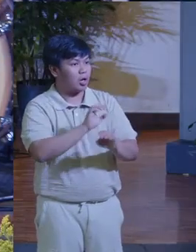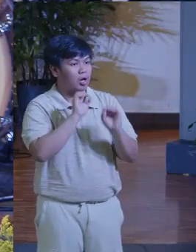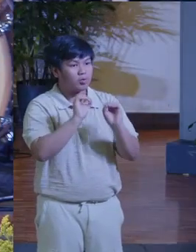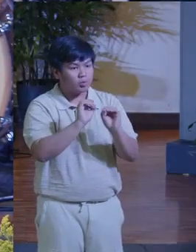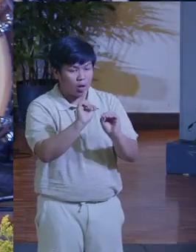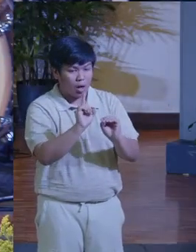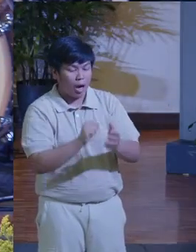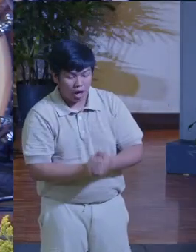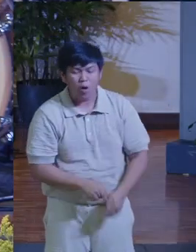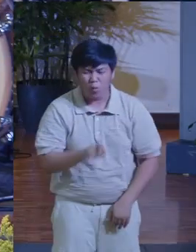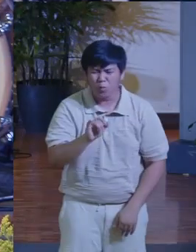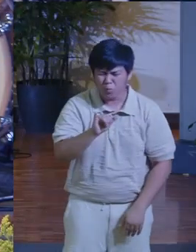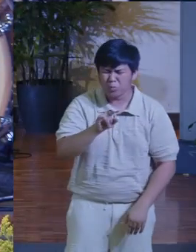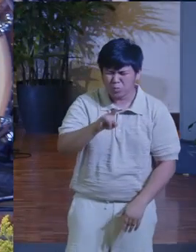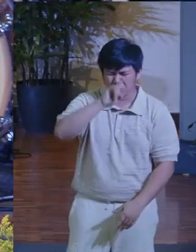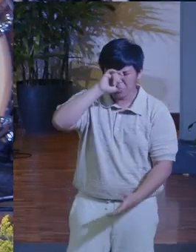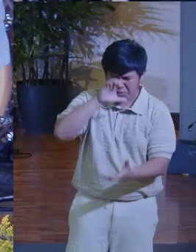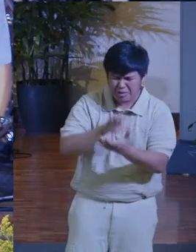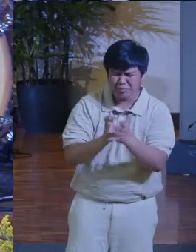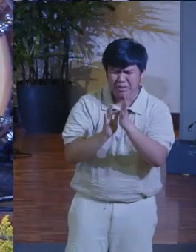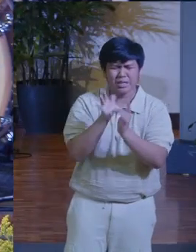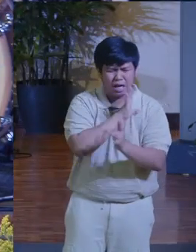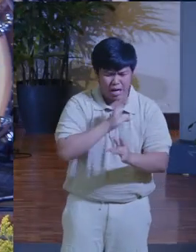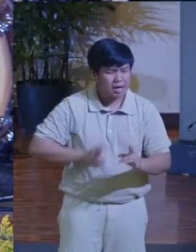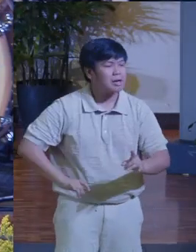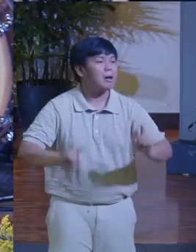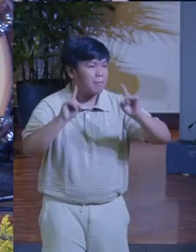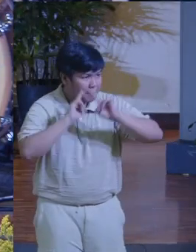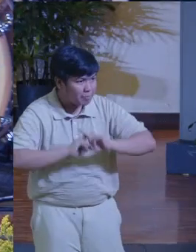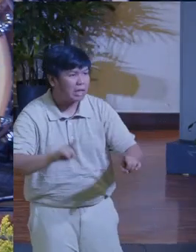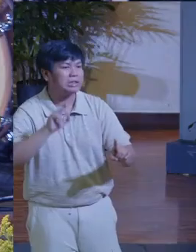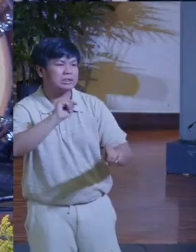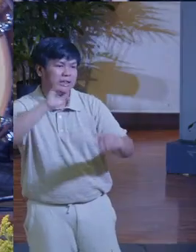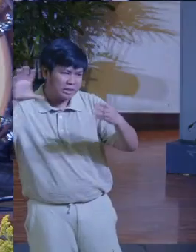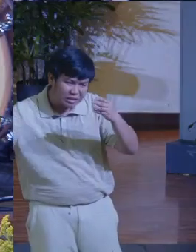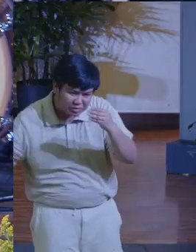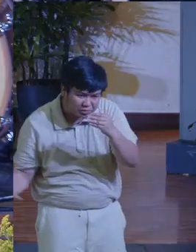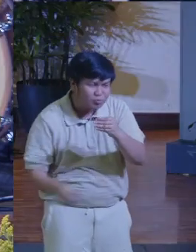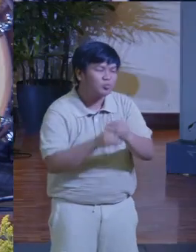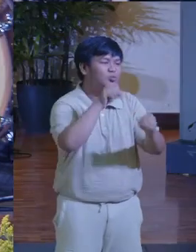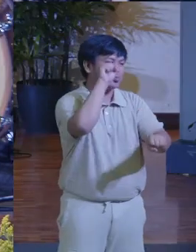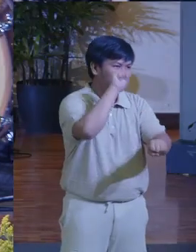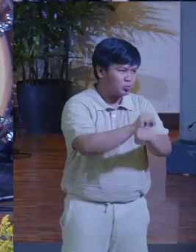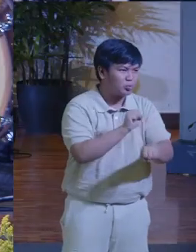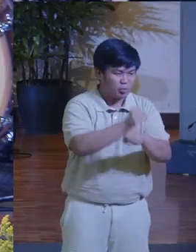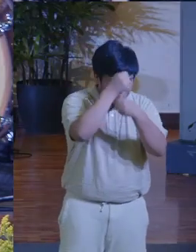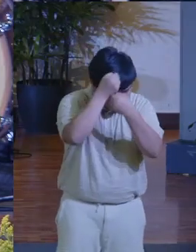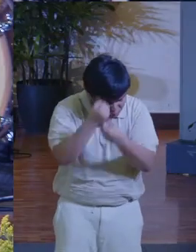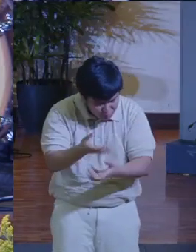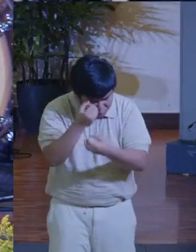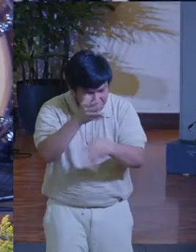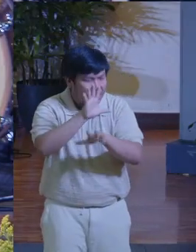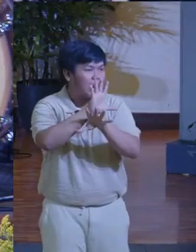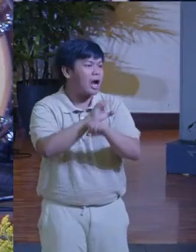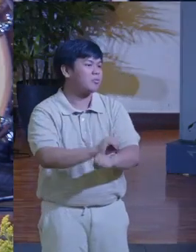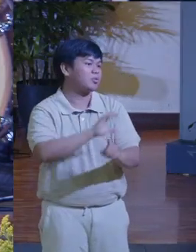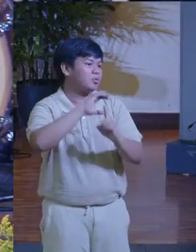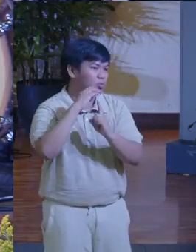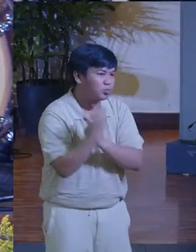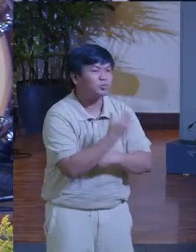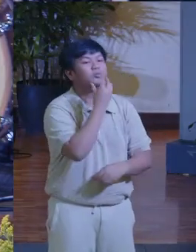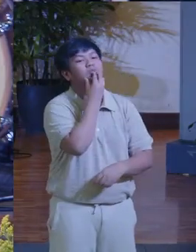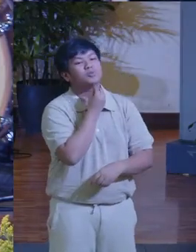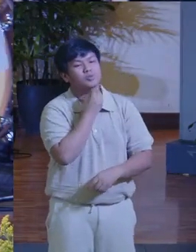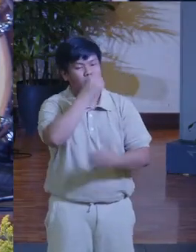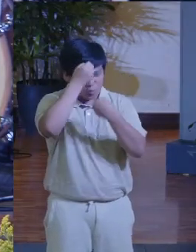ay in addition to salvation by grace through faith in Christ,